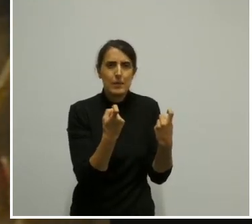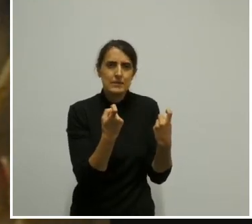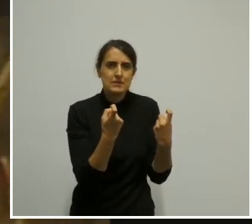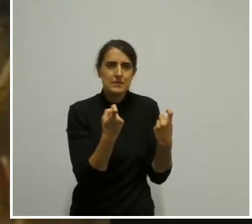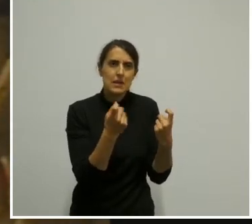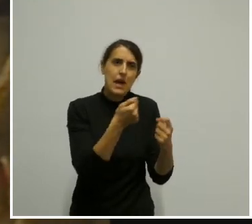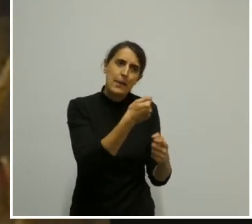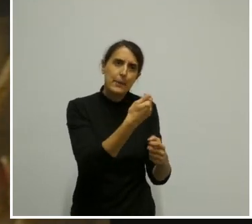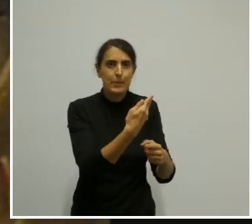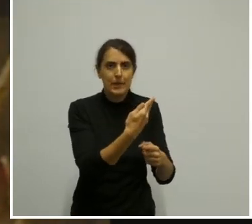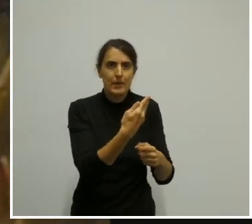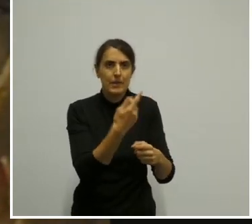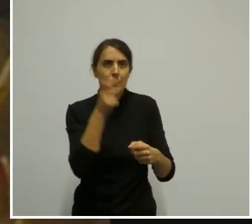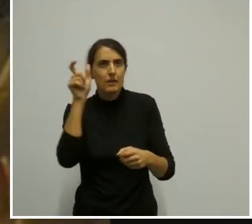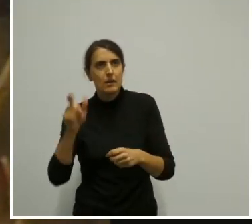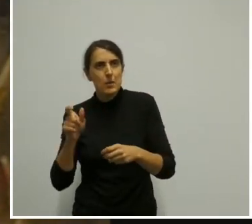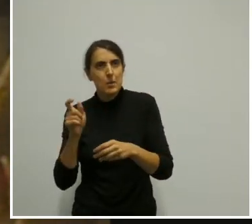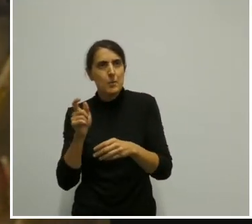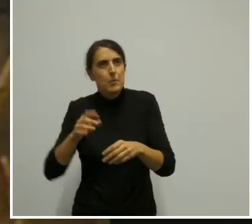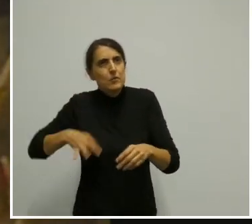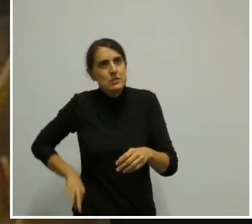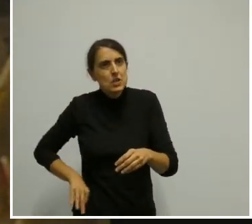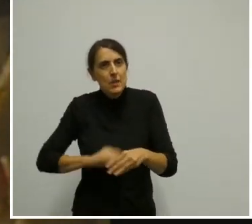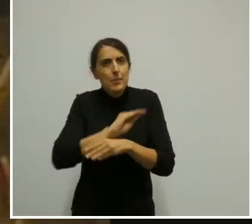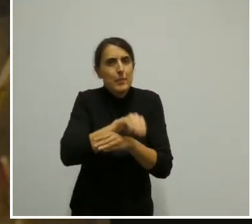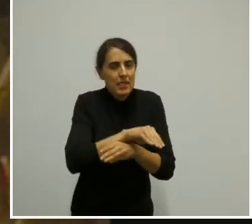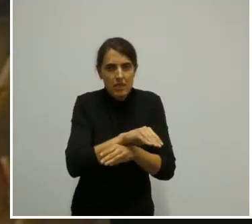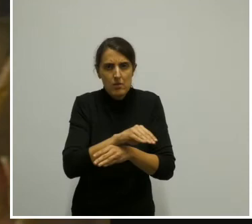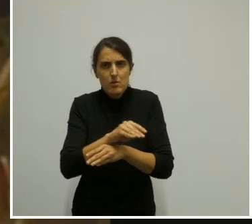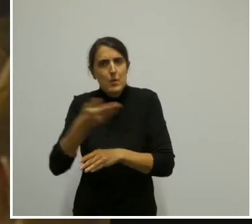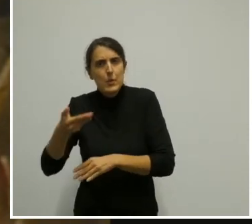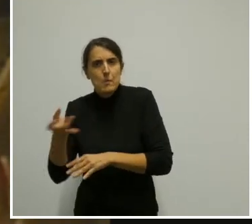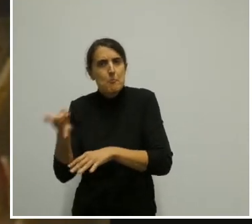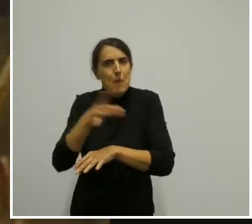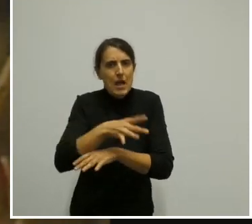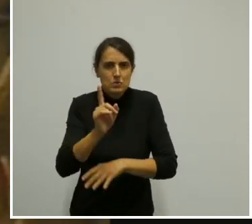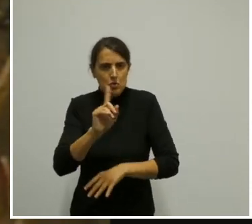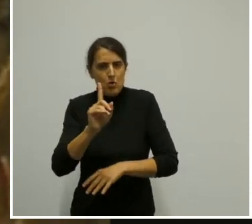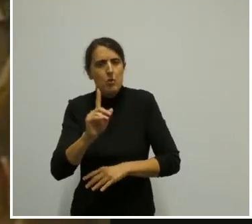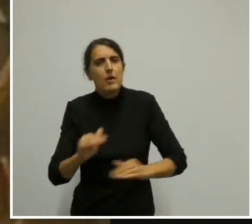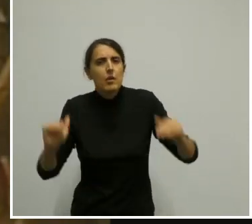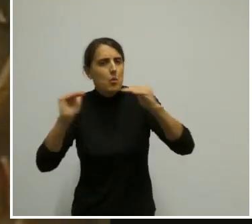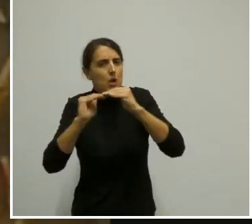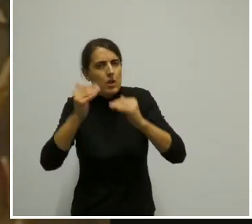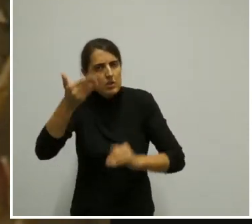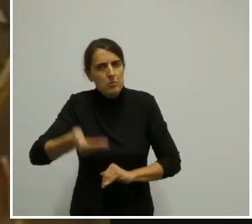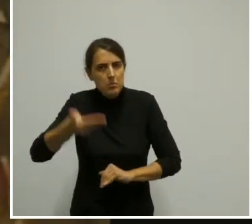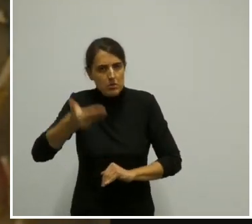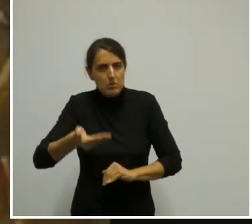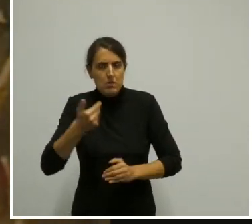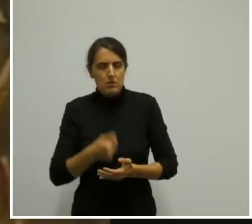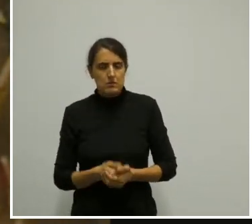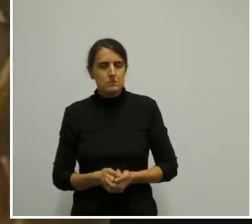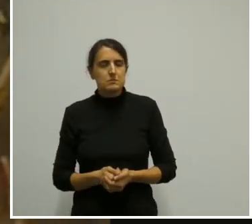sigui, no diré que és més important, però sí que és igual d'important.